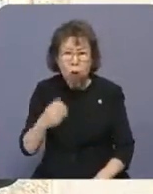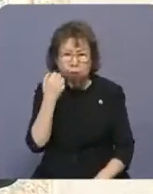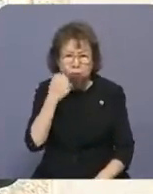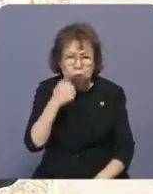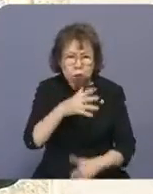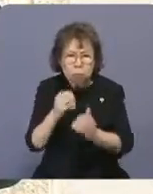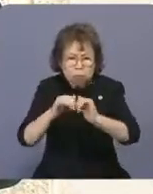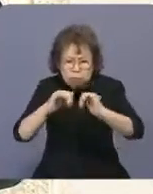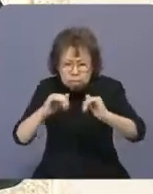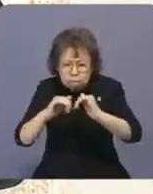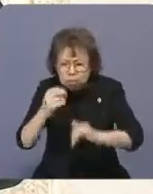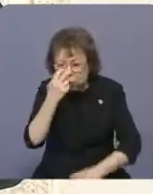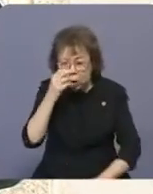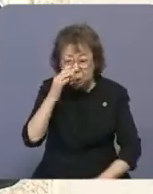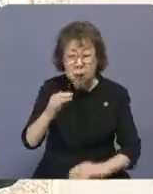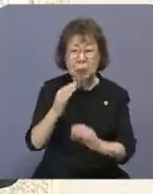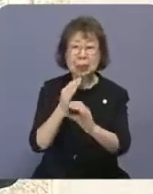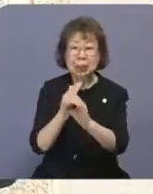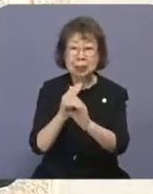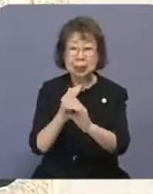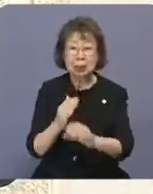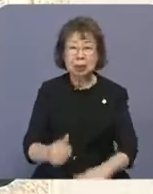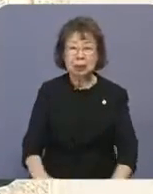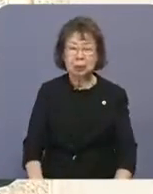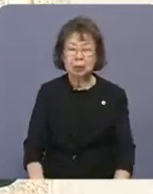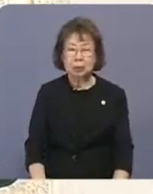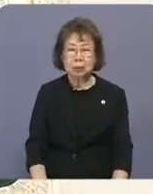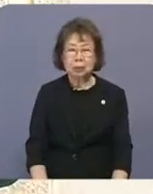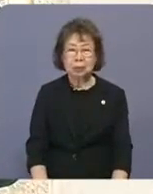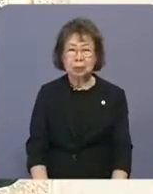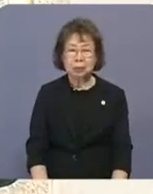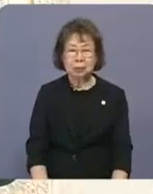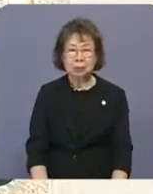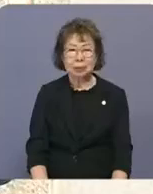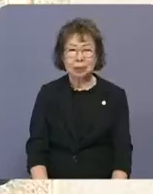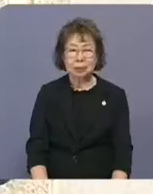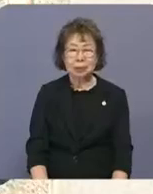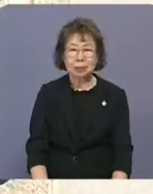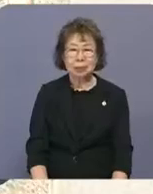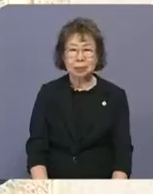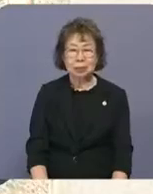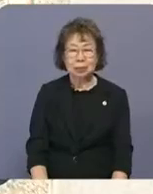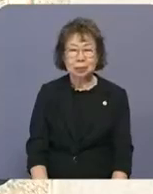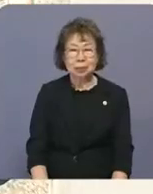공급 총책 등에 대한 수사를 확대하고 있습니다. KBS 뉴스 장성길입니다.